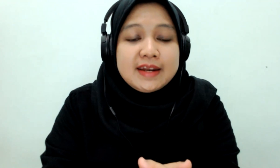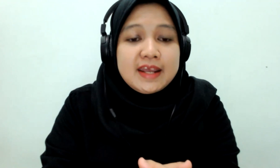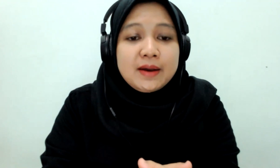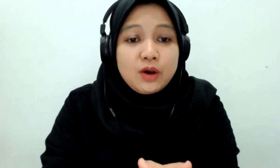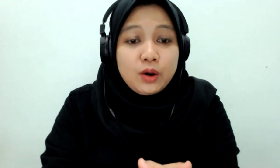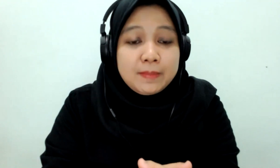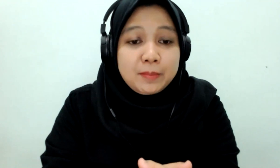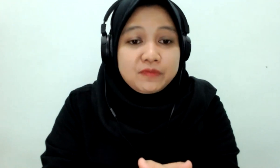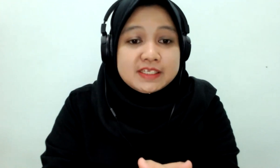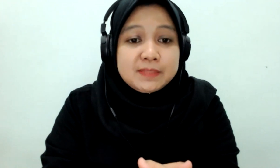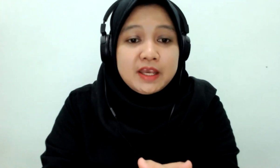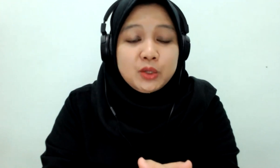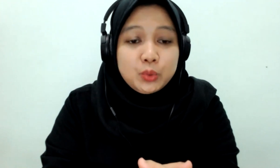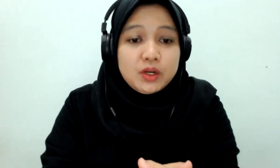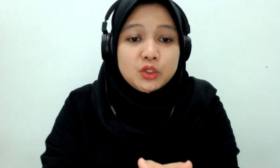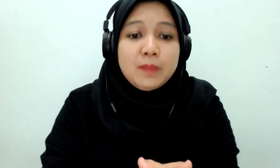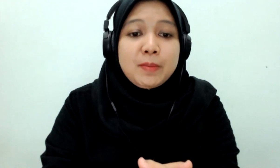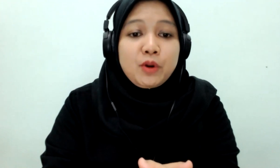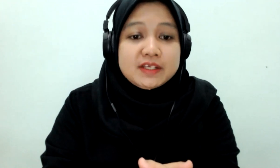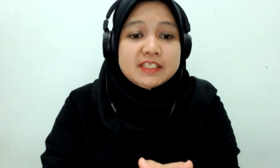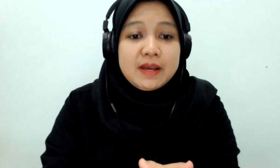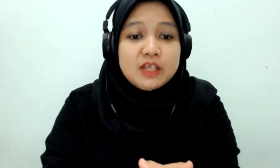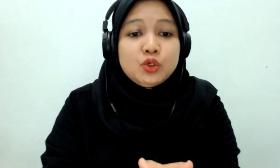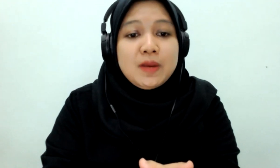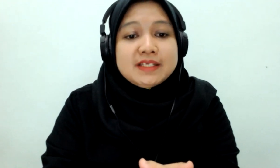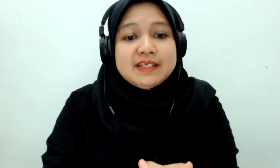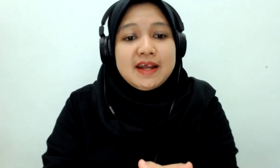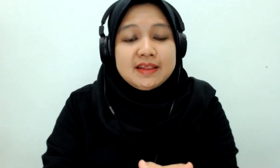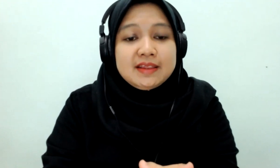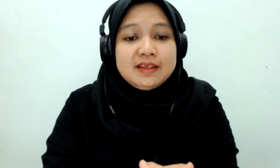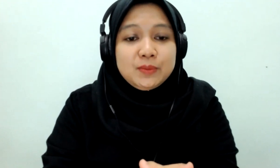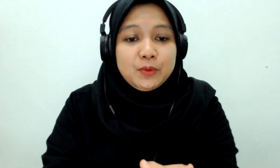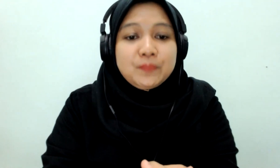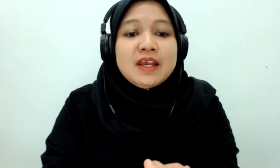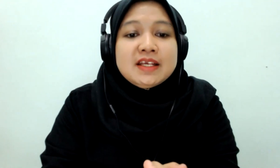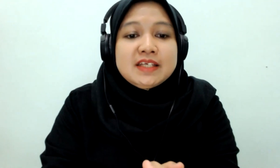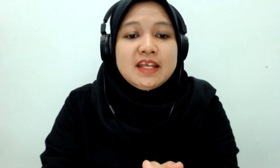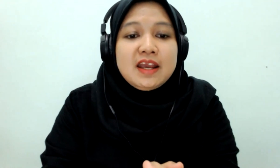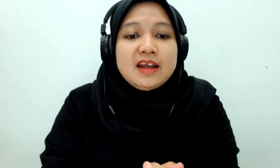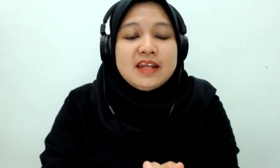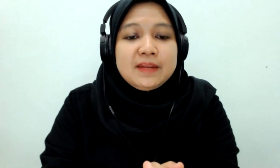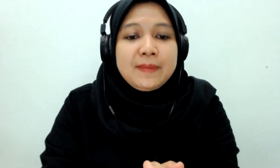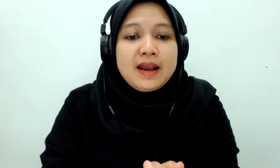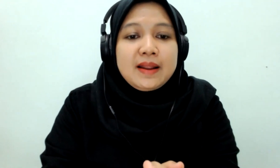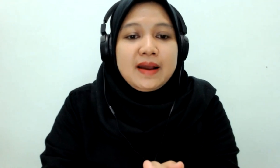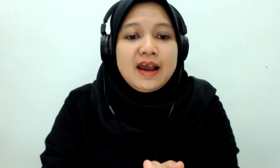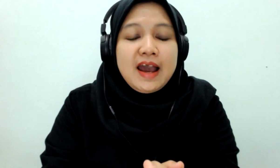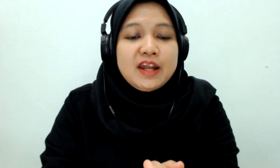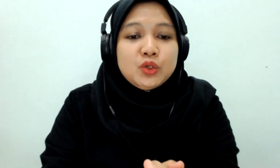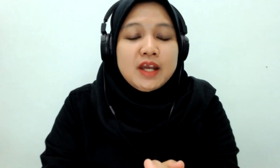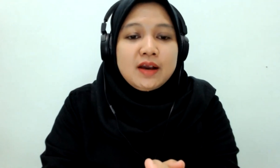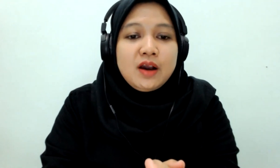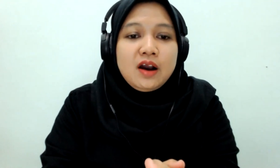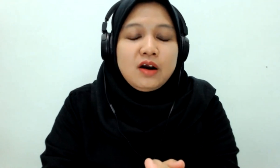ada yang orang berprofesi sebagai guru dan juga berprofesi sebagai guru bahasa isyarat jadi dari